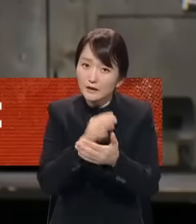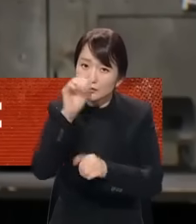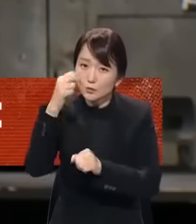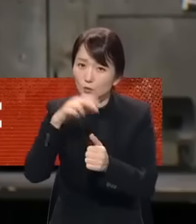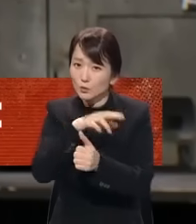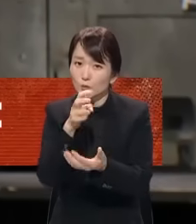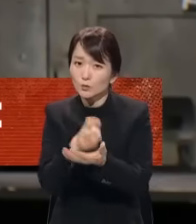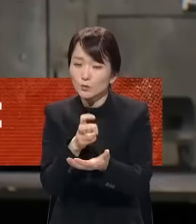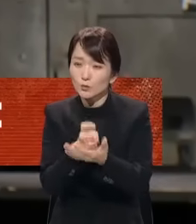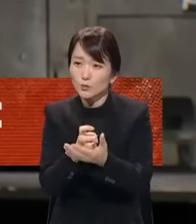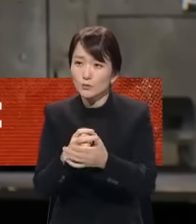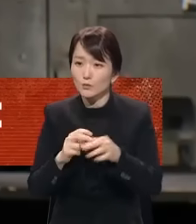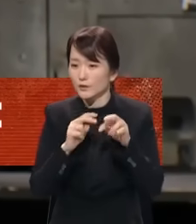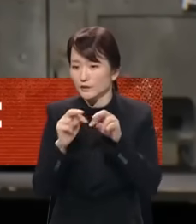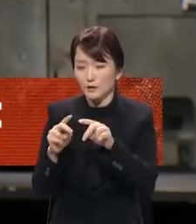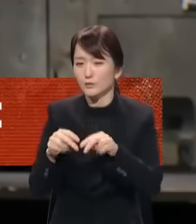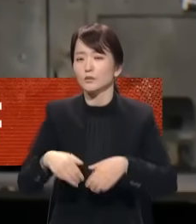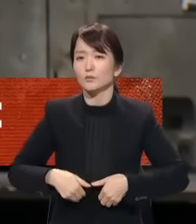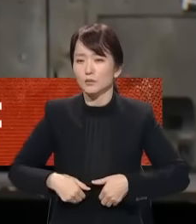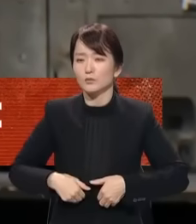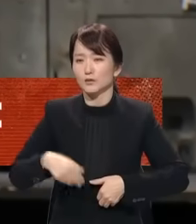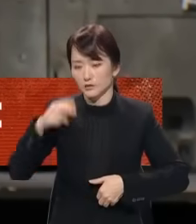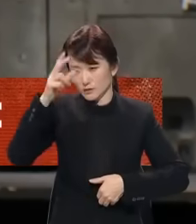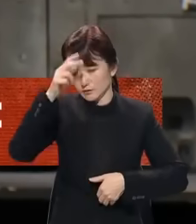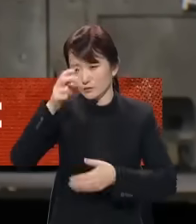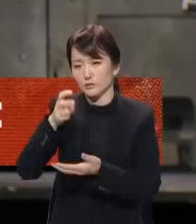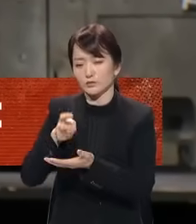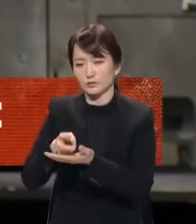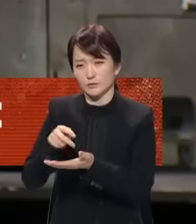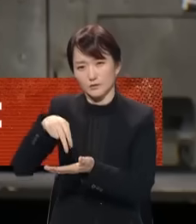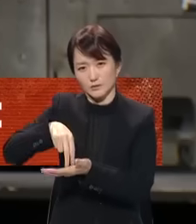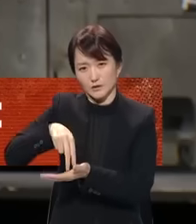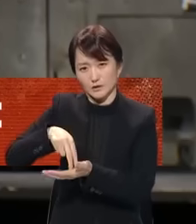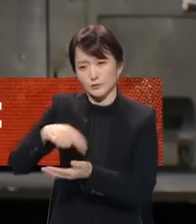있어서 경찰도 법리 검토를 하고 있다라고 하는데요. 다만